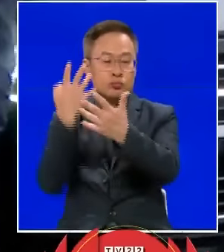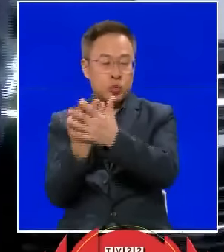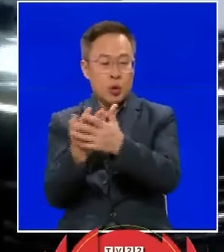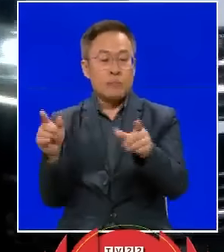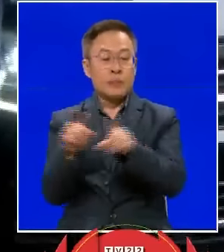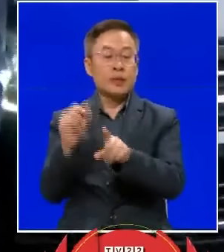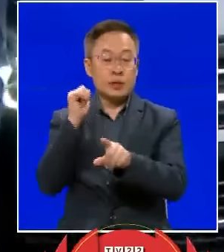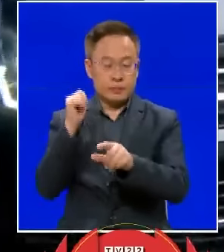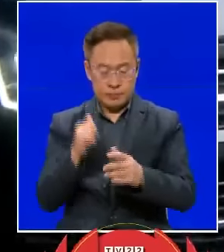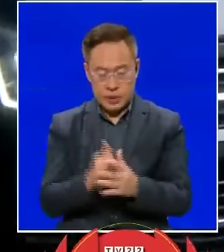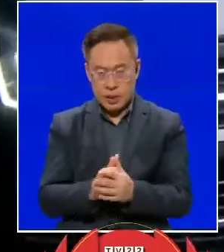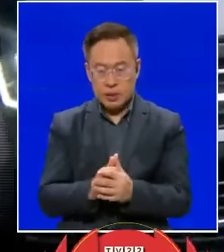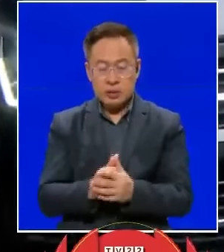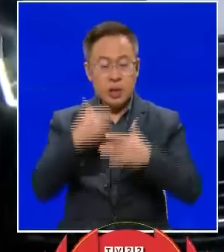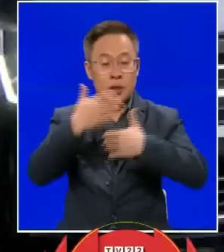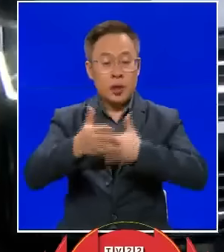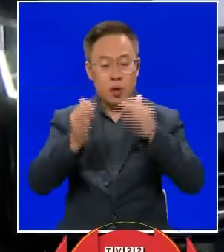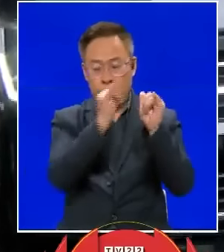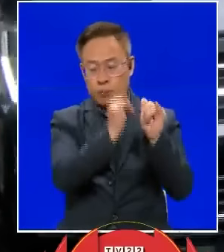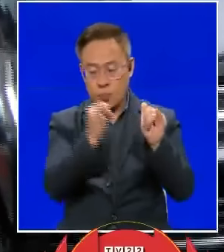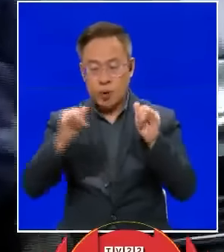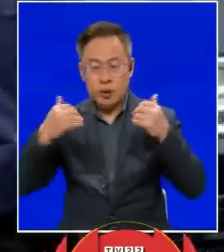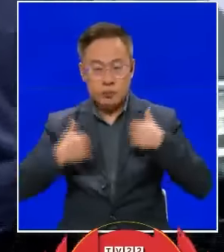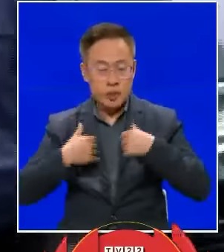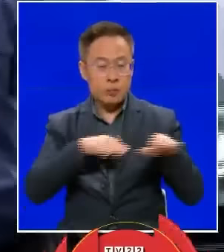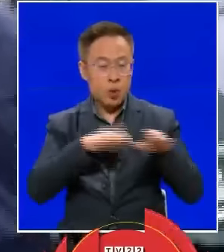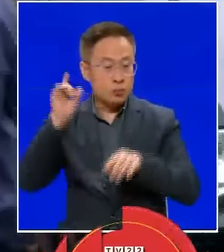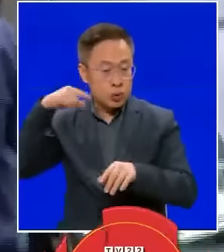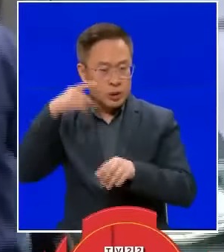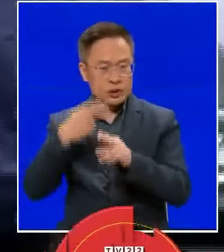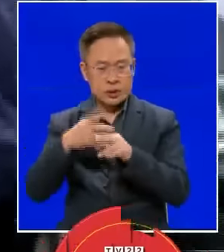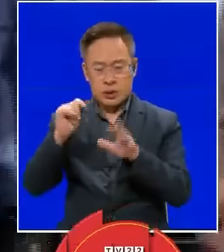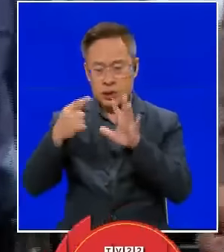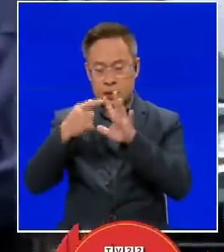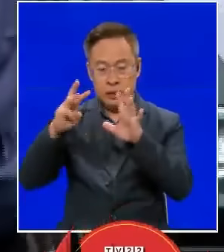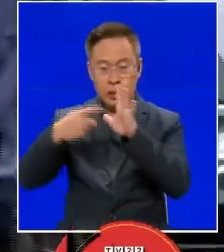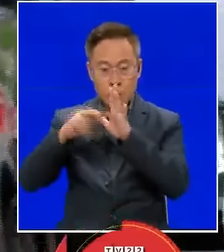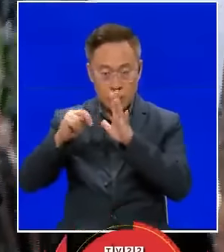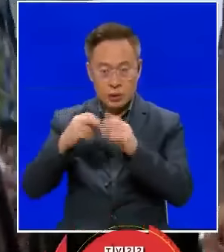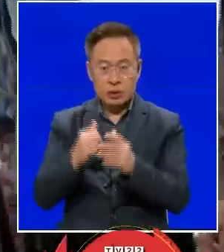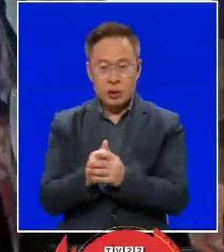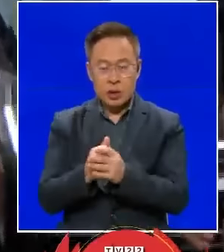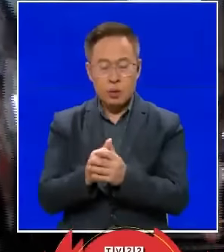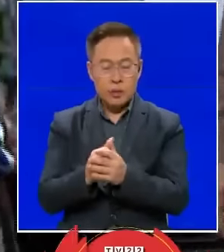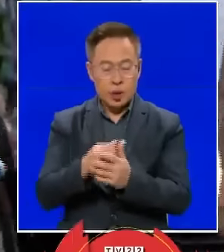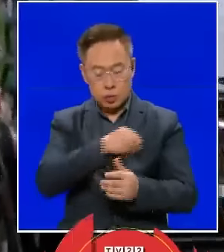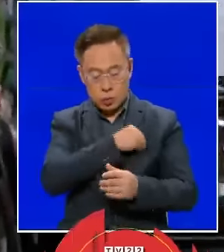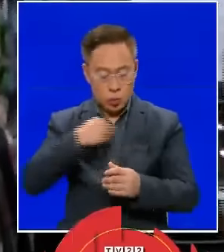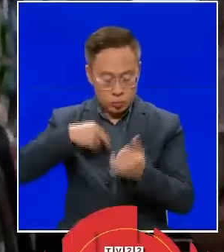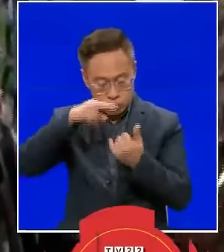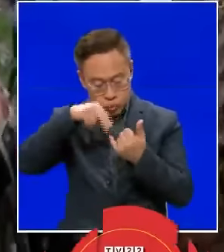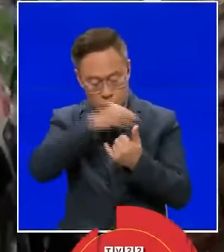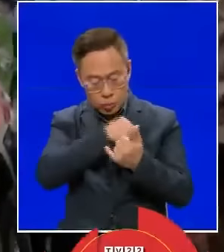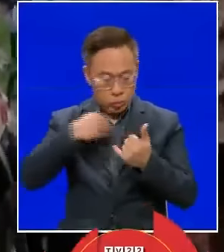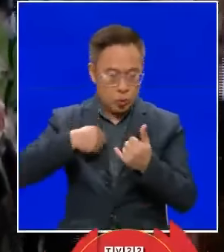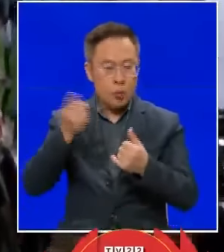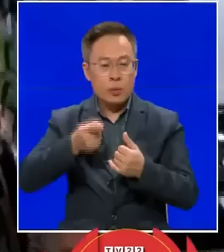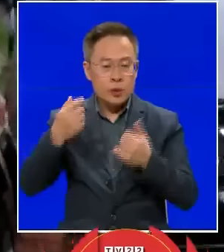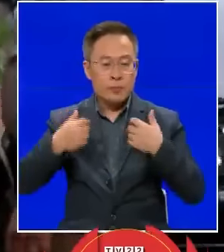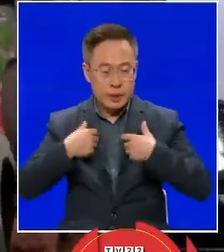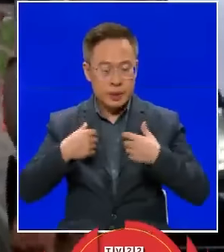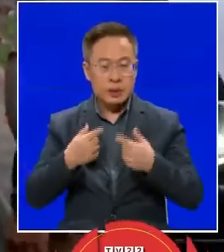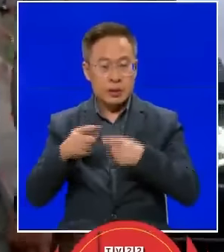ทานตะวันเนี่ยพักอยู่ด้วยมีการตรวจตลอดเวลานะครับรู้สึกตัวดีแต่บอกไม่พบน้ำตาลในเลือดจนกระทั่งวันเกิดเหตุตั้งแต่